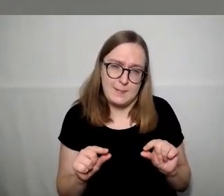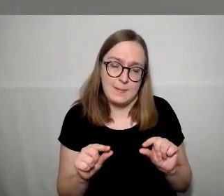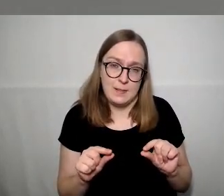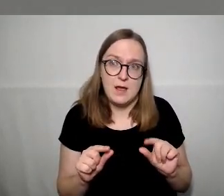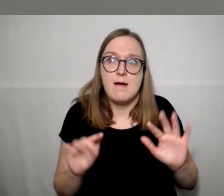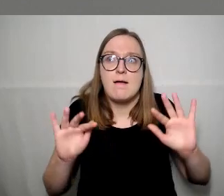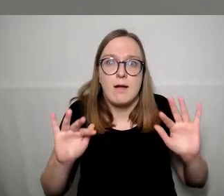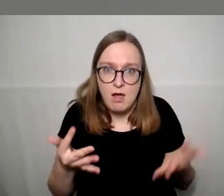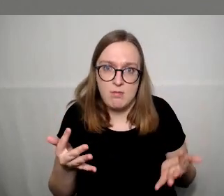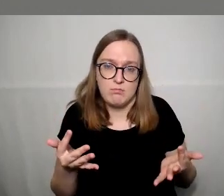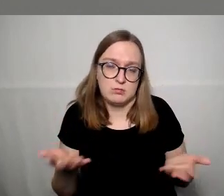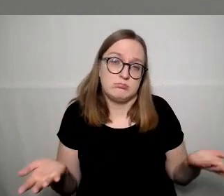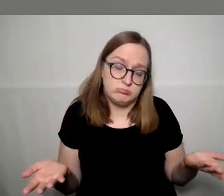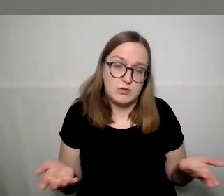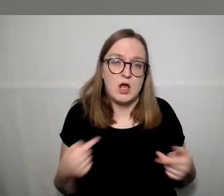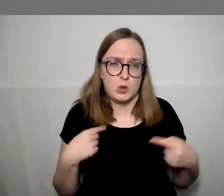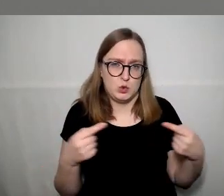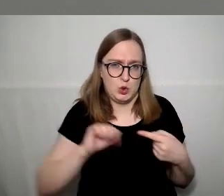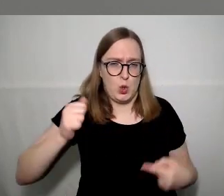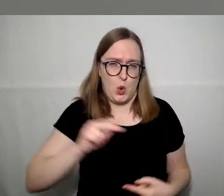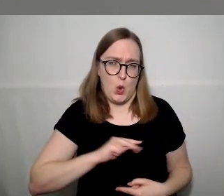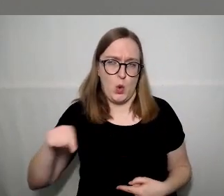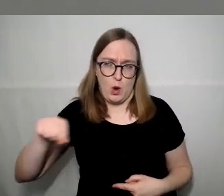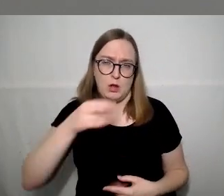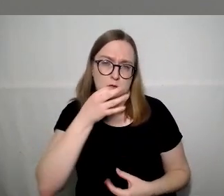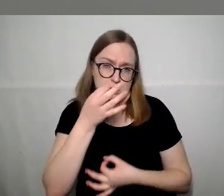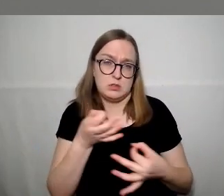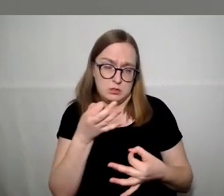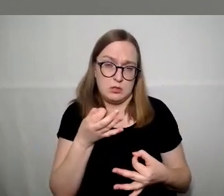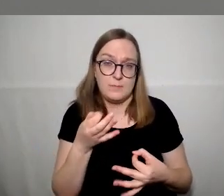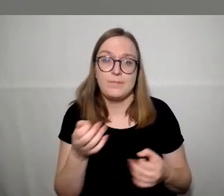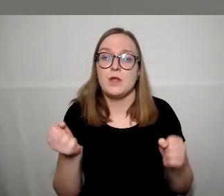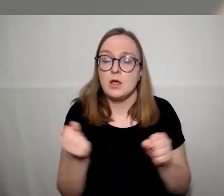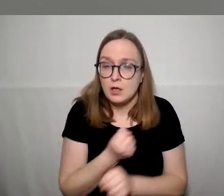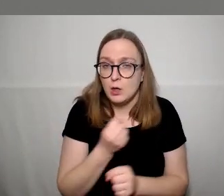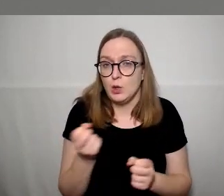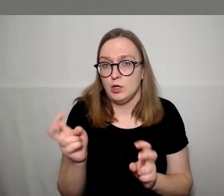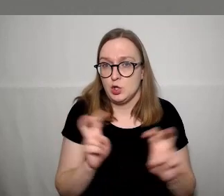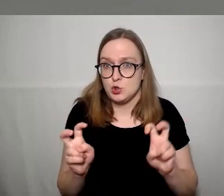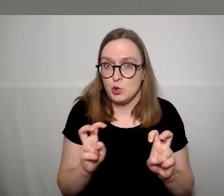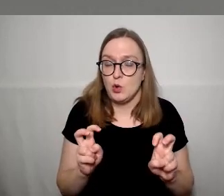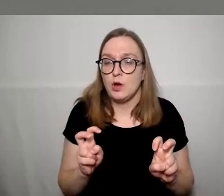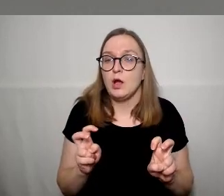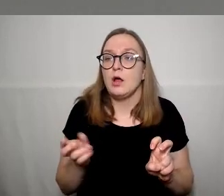tai turbūt pritarčiau kolegų nuomonę išsakytai, kad reikėtų ieškoti daugiau šilumos